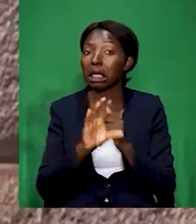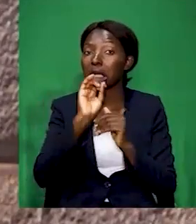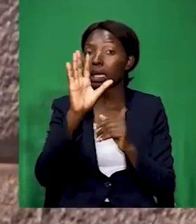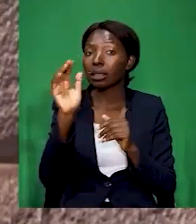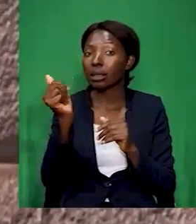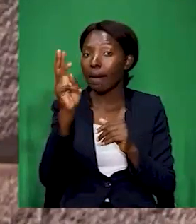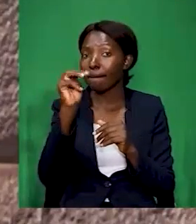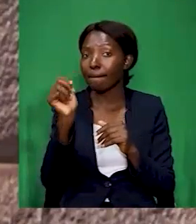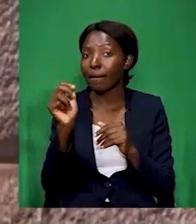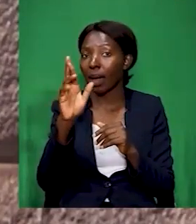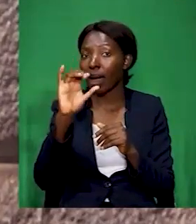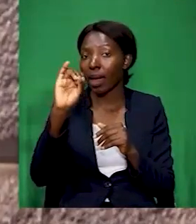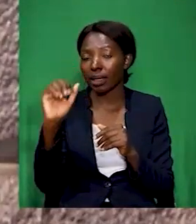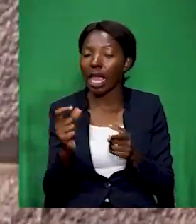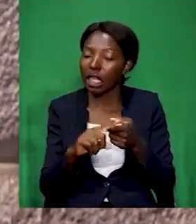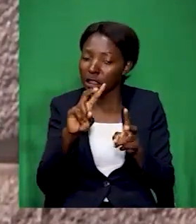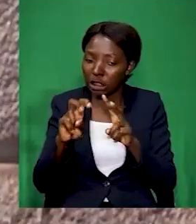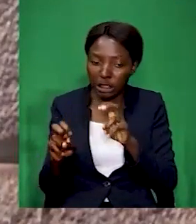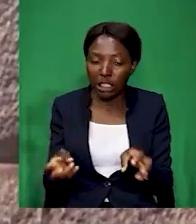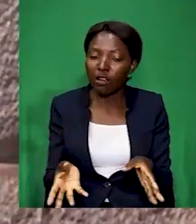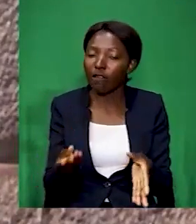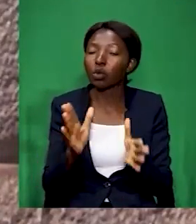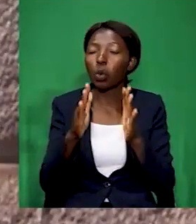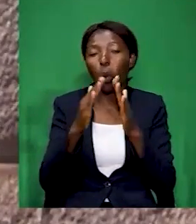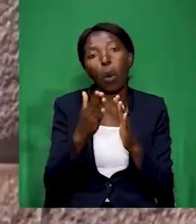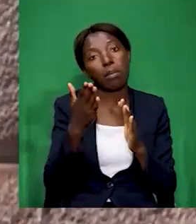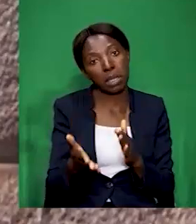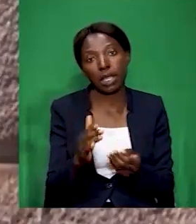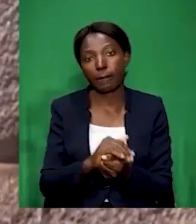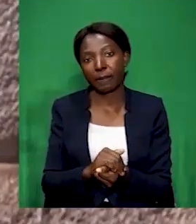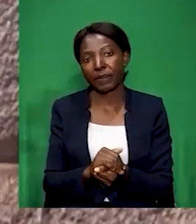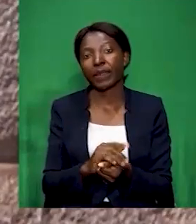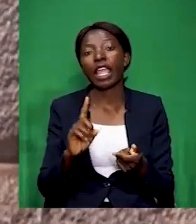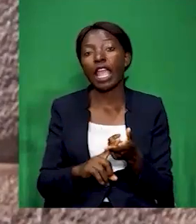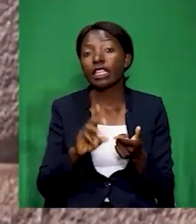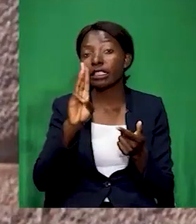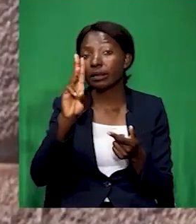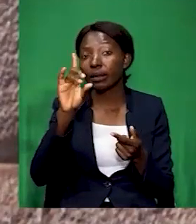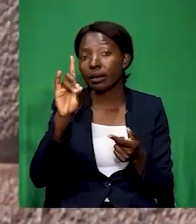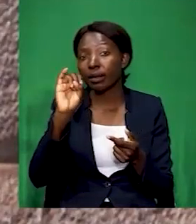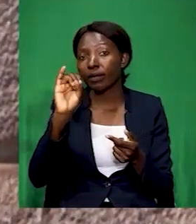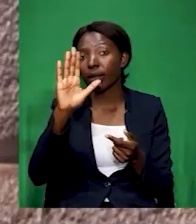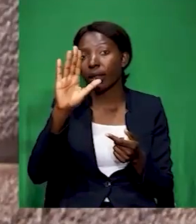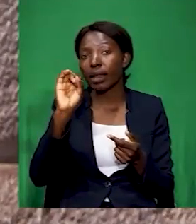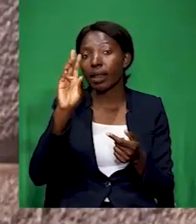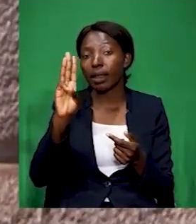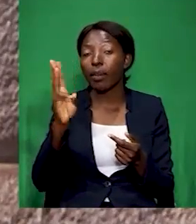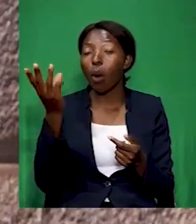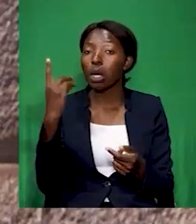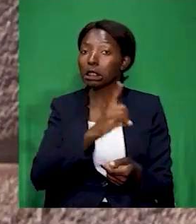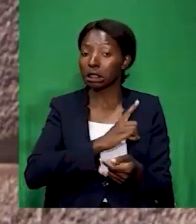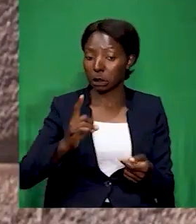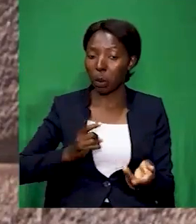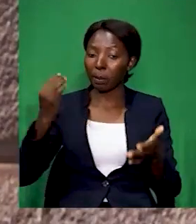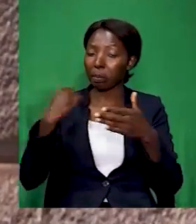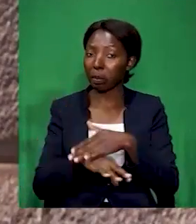Samaria ndokundotsvaga nekuwana pekugara muSamaria Filipi ndeumwe wema dikoni vakatiza